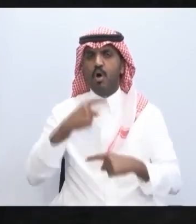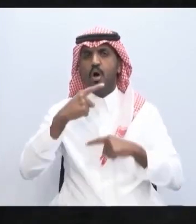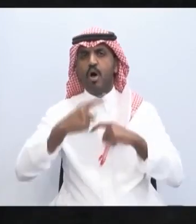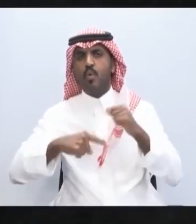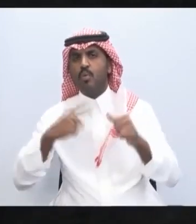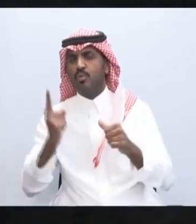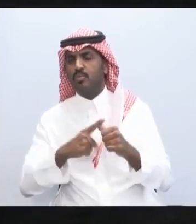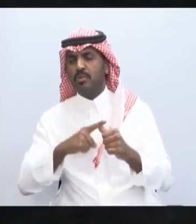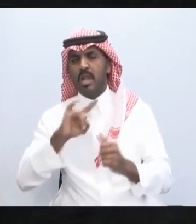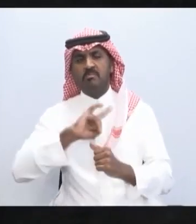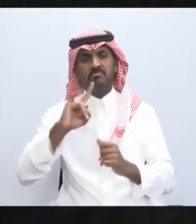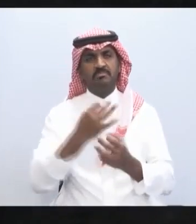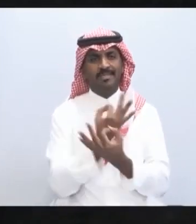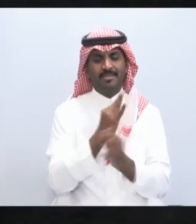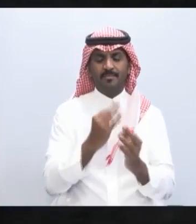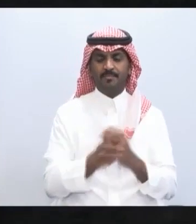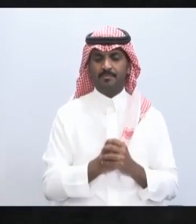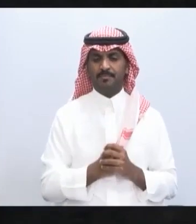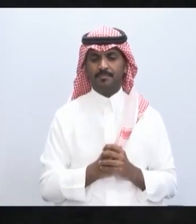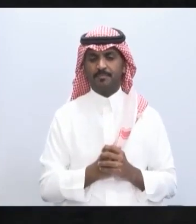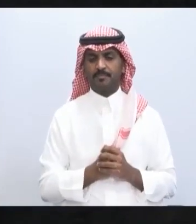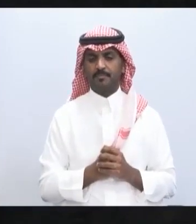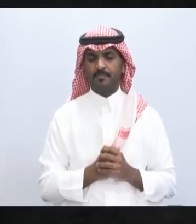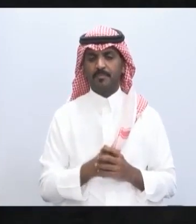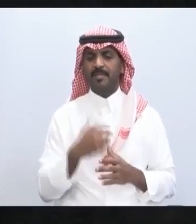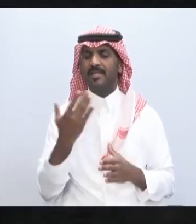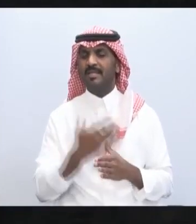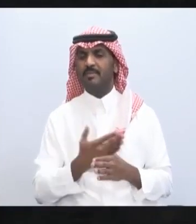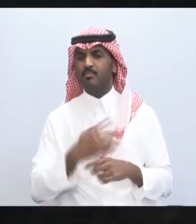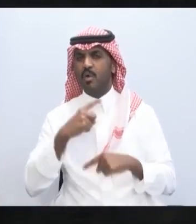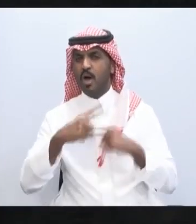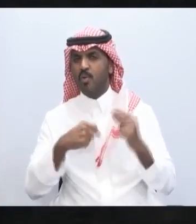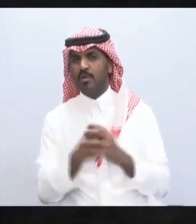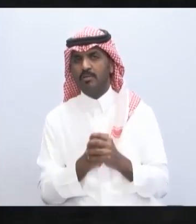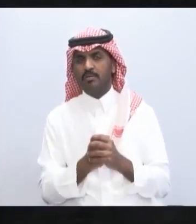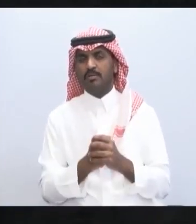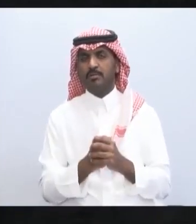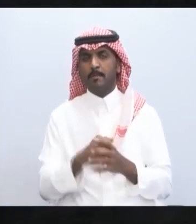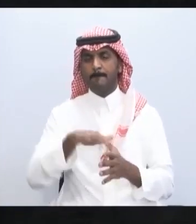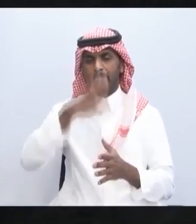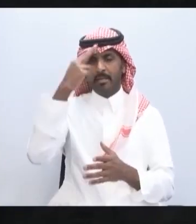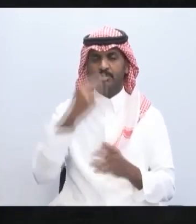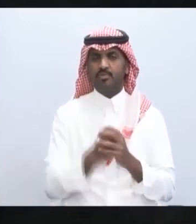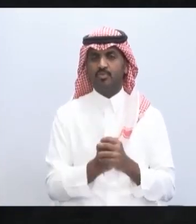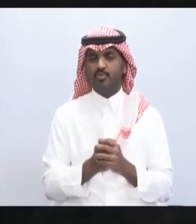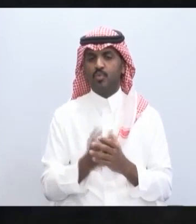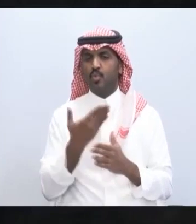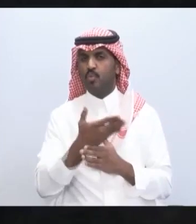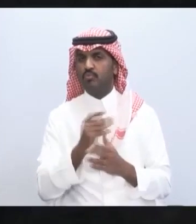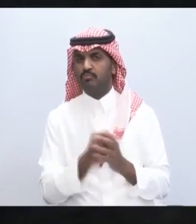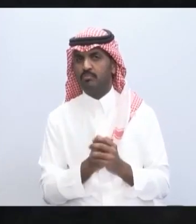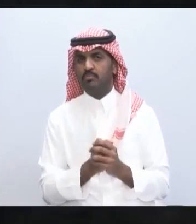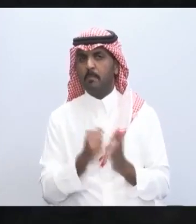المحاوله لم تتم لماذا لماذا المحاوله الاولى للملك عبد العزيز رحمه الله لم